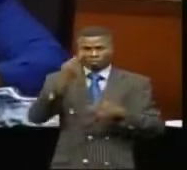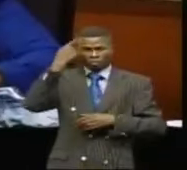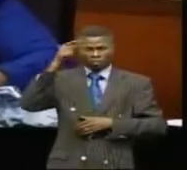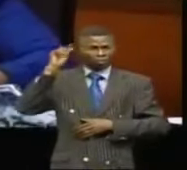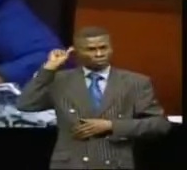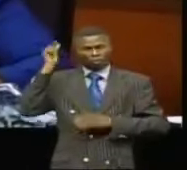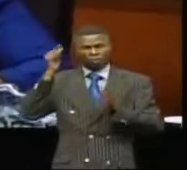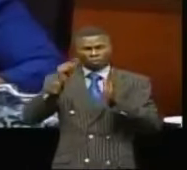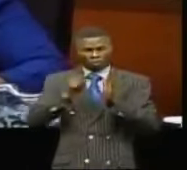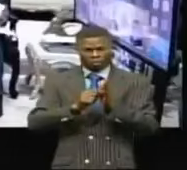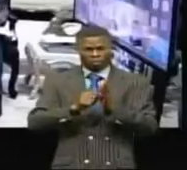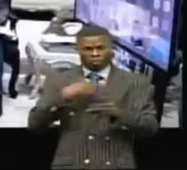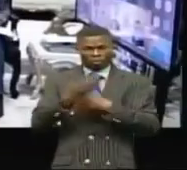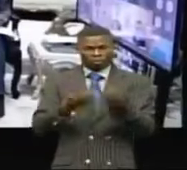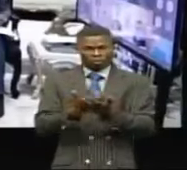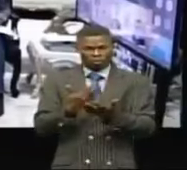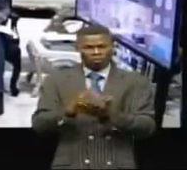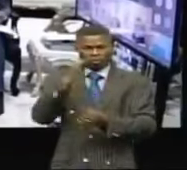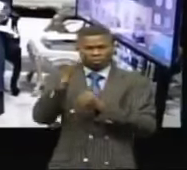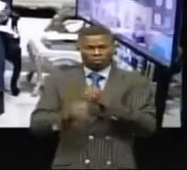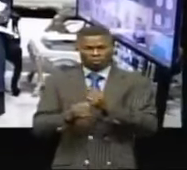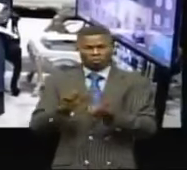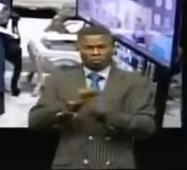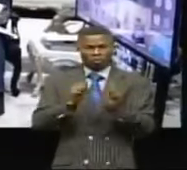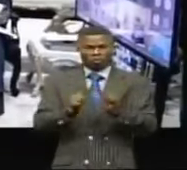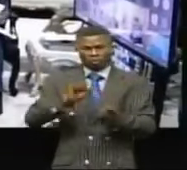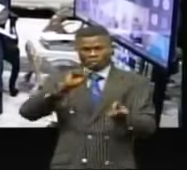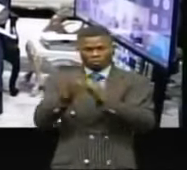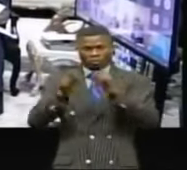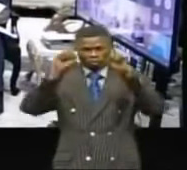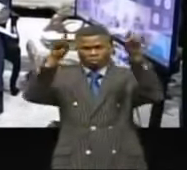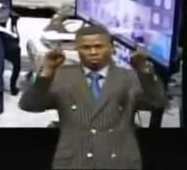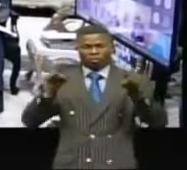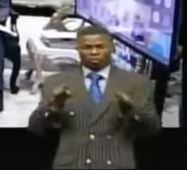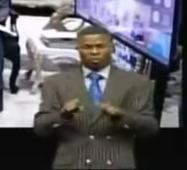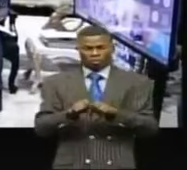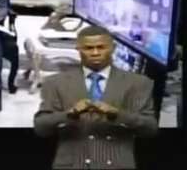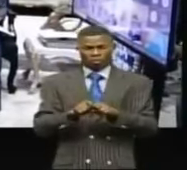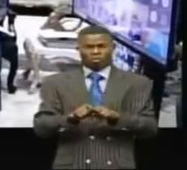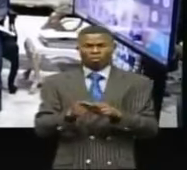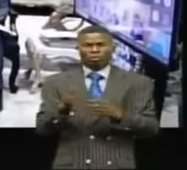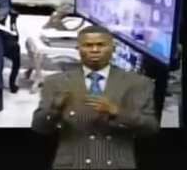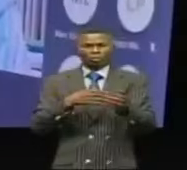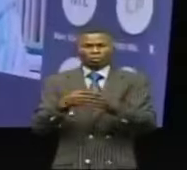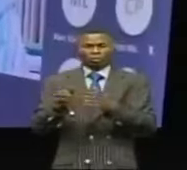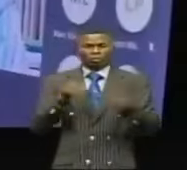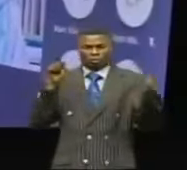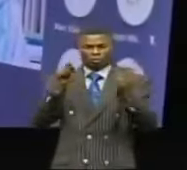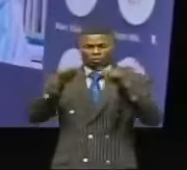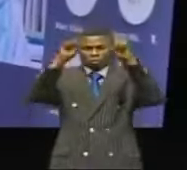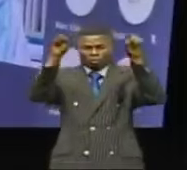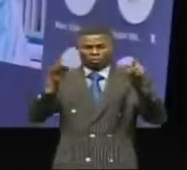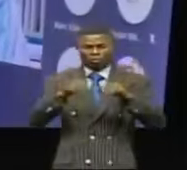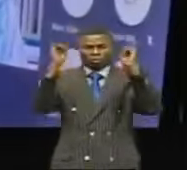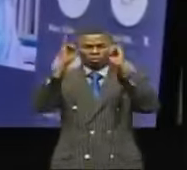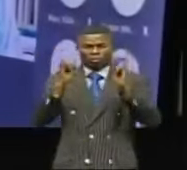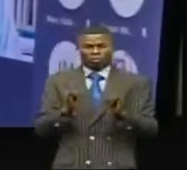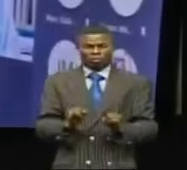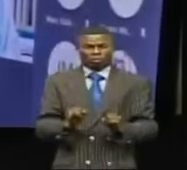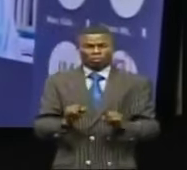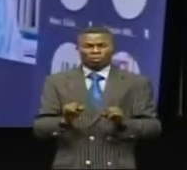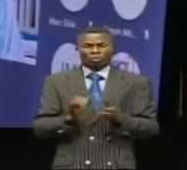de finaliser les processus de migration effective de la télévision analogique vers la télévision numérique terrestre